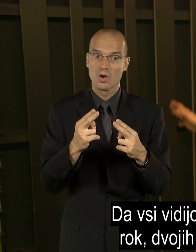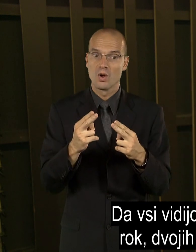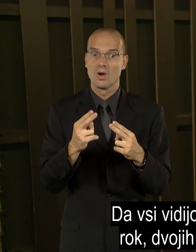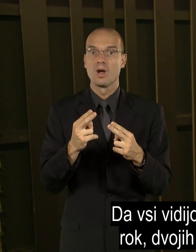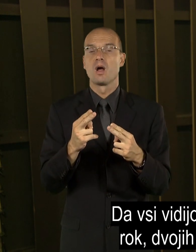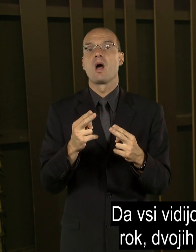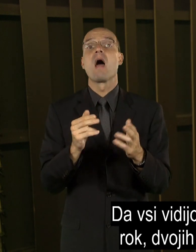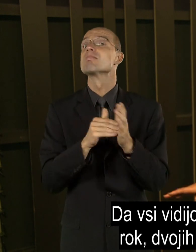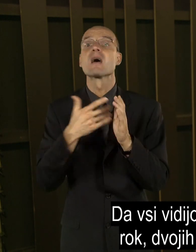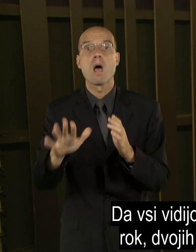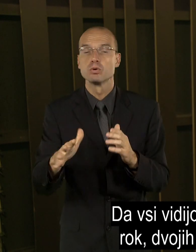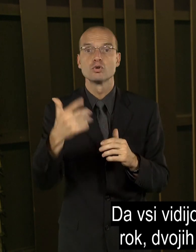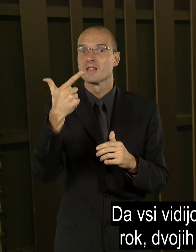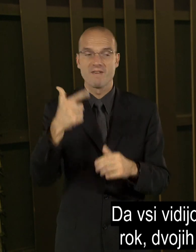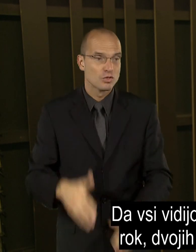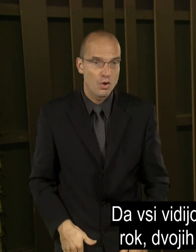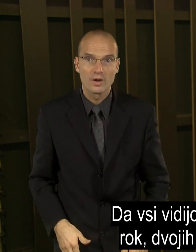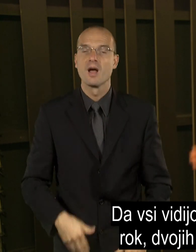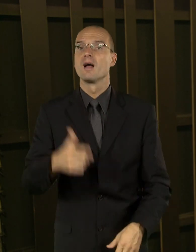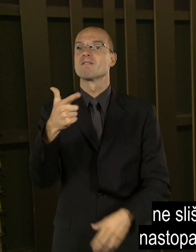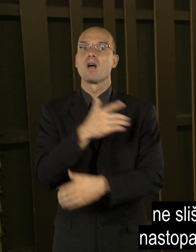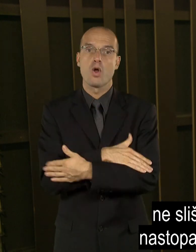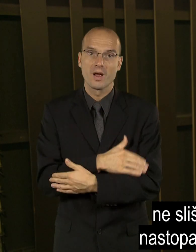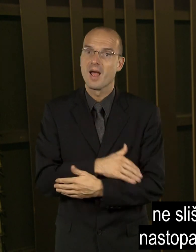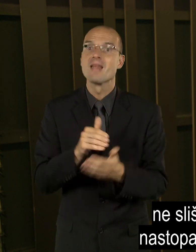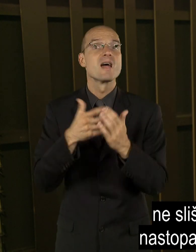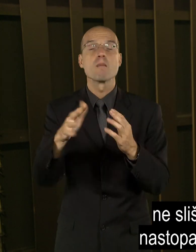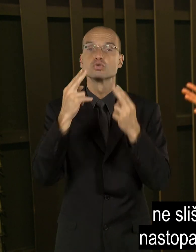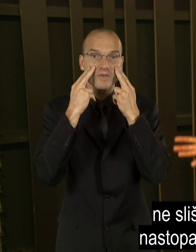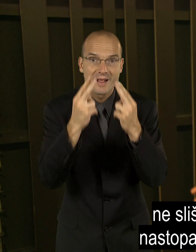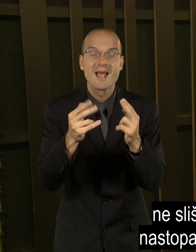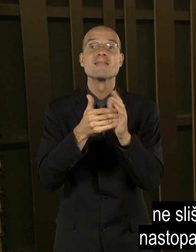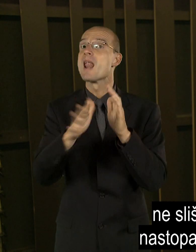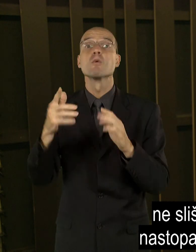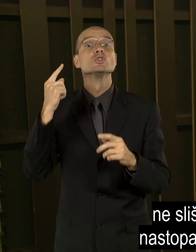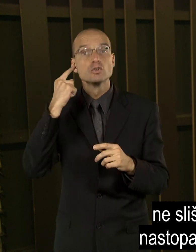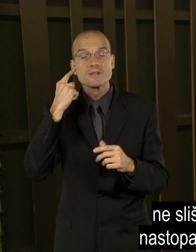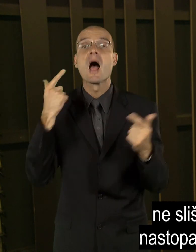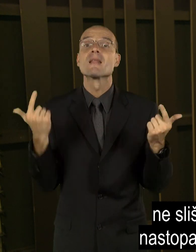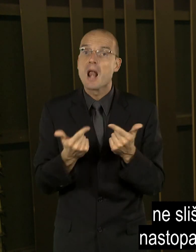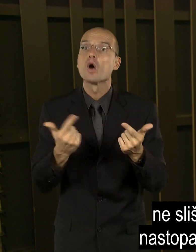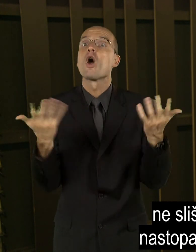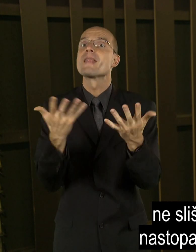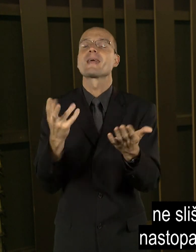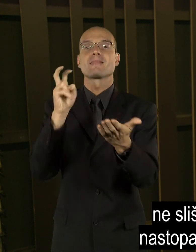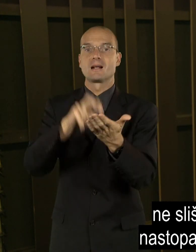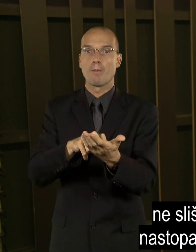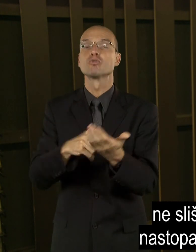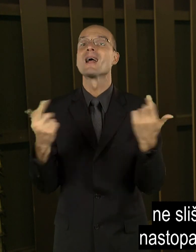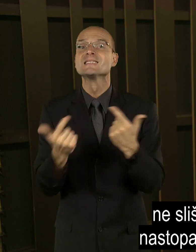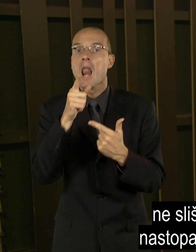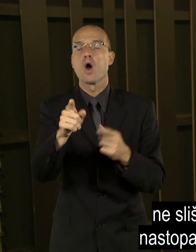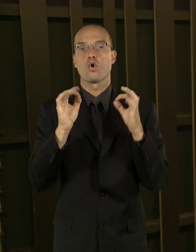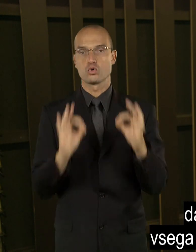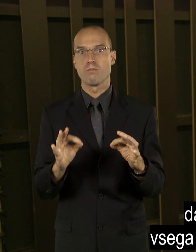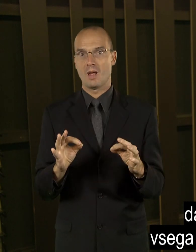dvojih rok, dvojih nog, da ne rabiš videti, ne rabiš slišati, zato da lahko nekje nastopaš in zato da si lahko